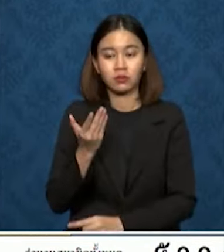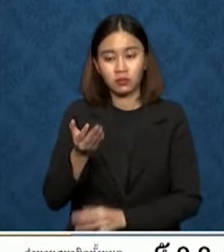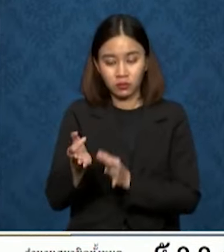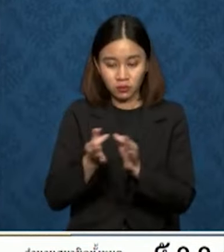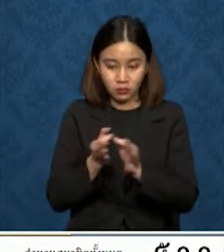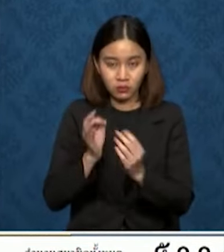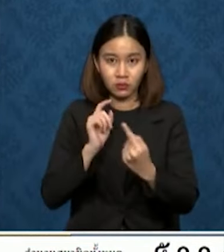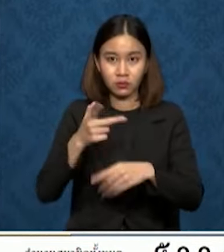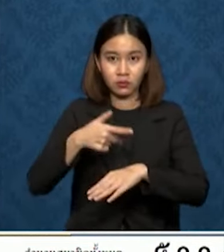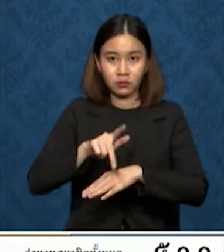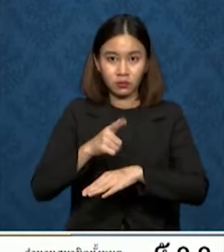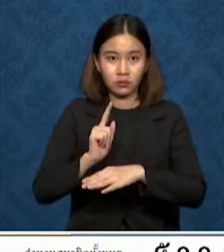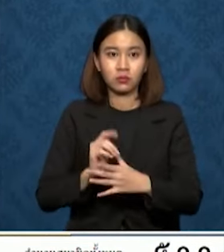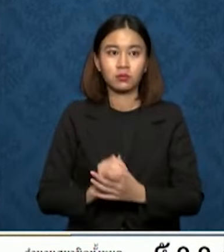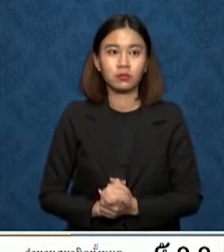คร Esc